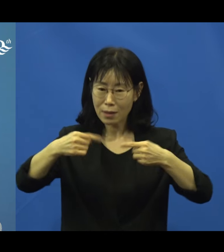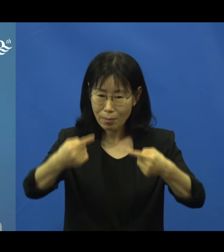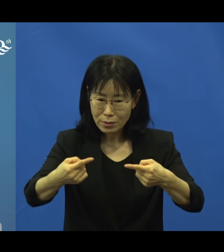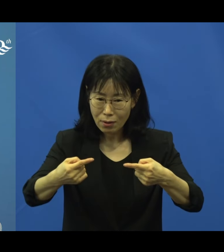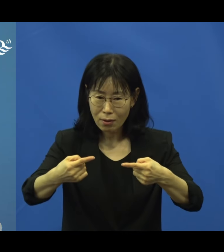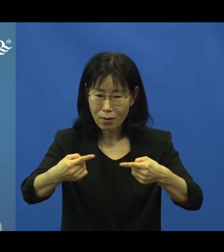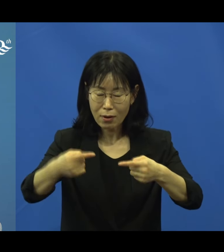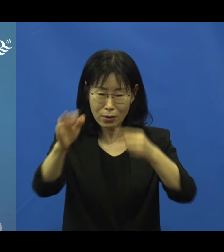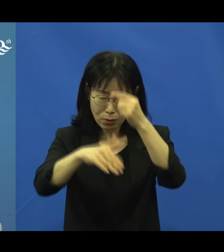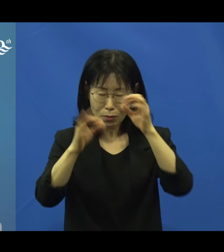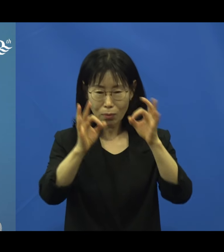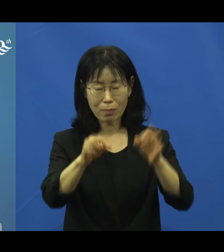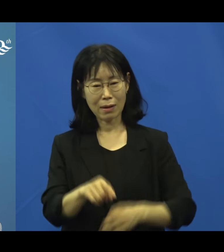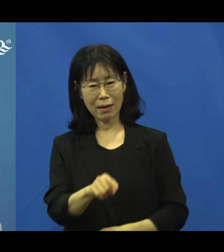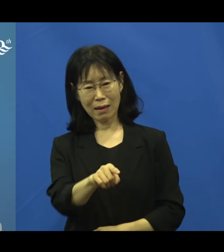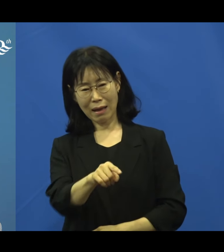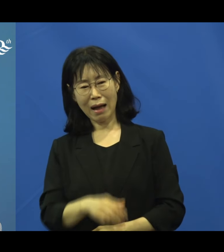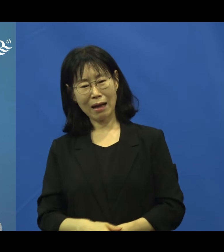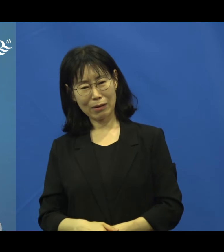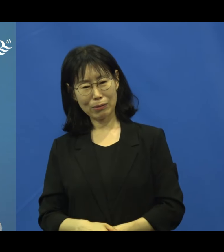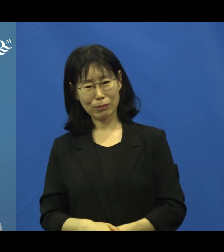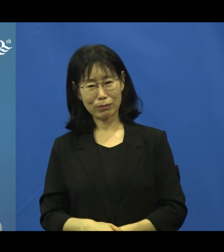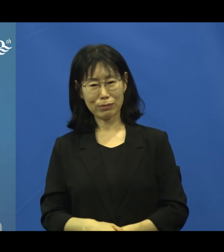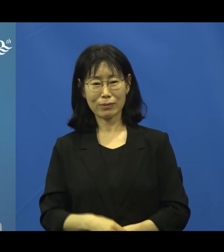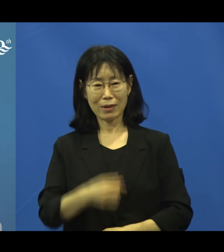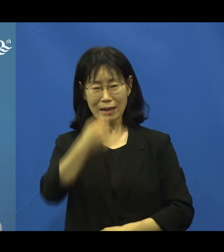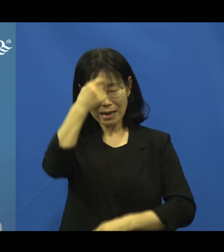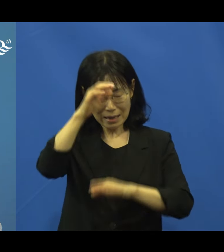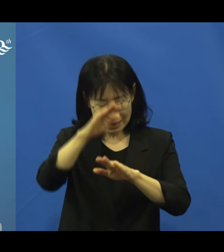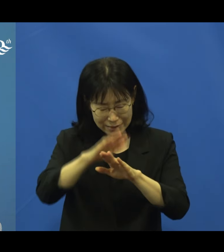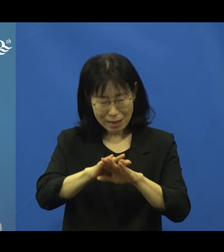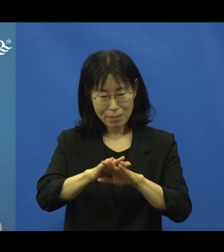못 났으면 금요일날 가가지고 질질 짜고 오고 이러나.